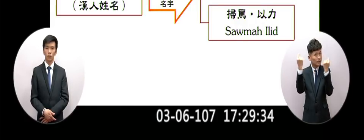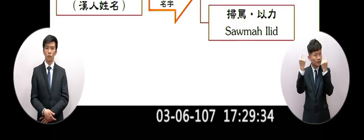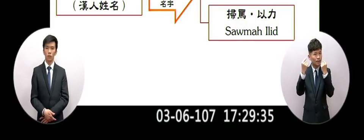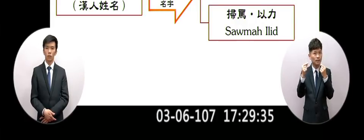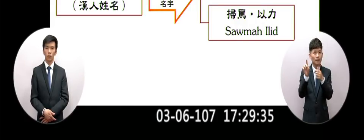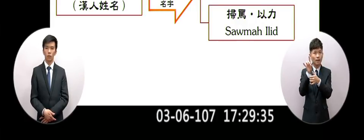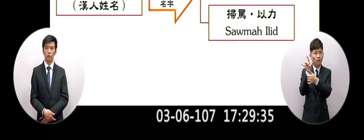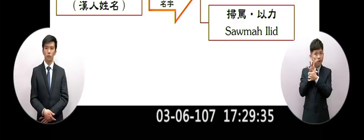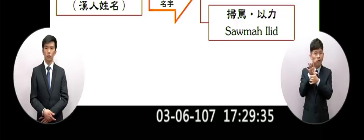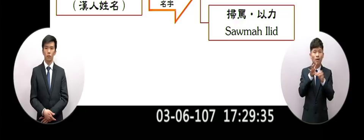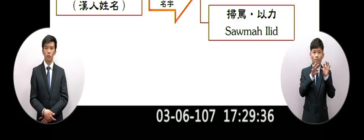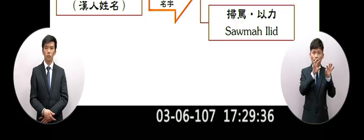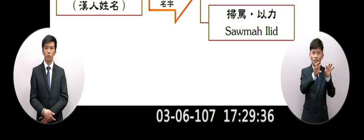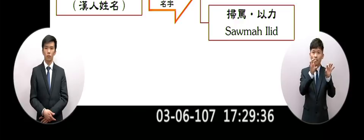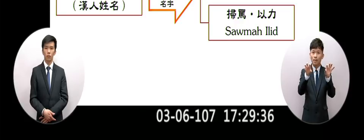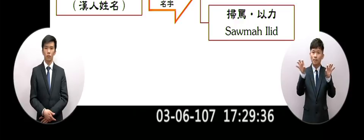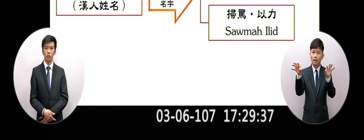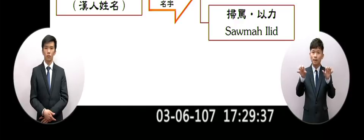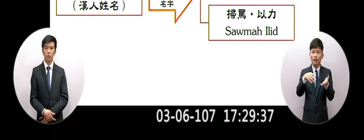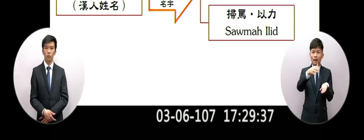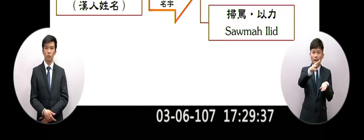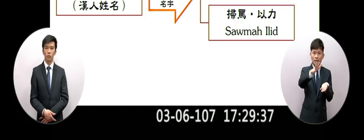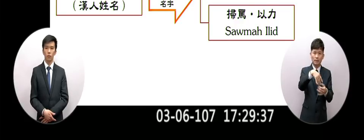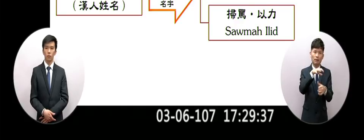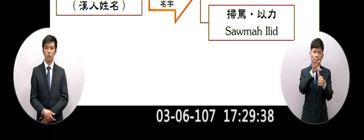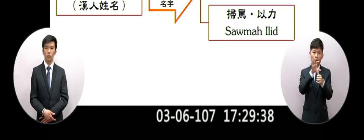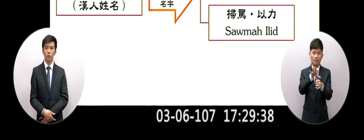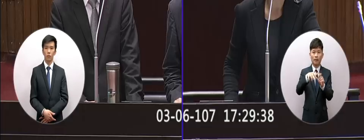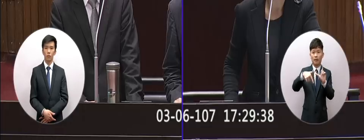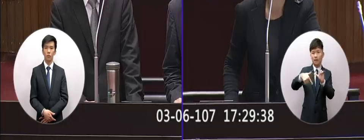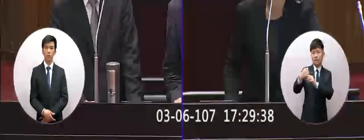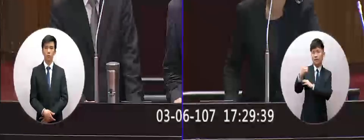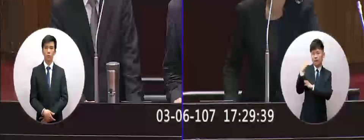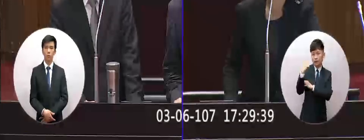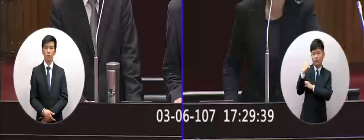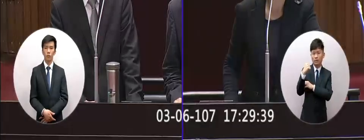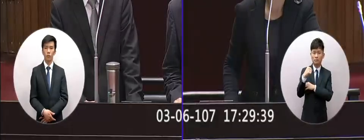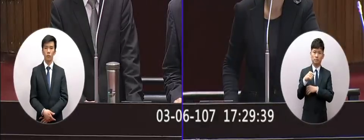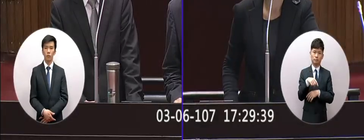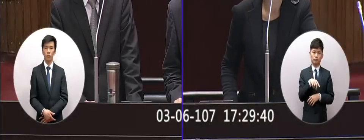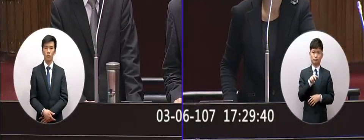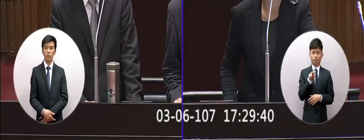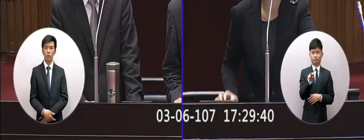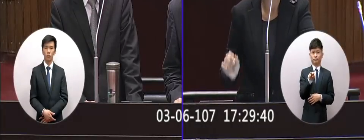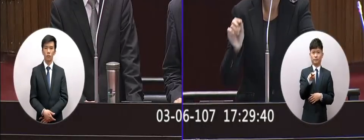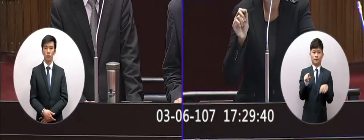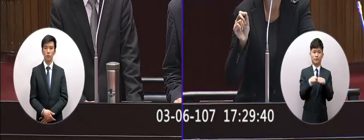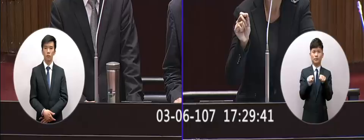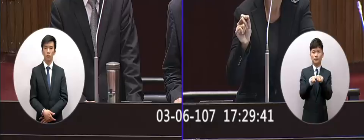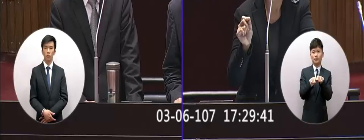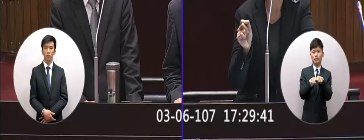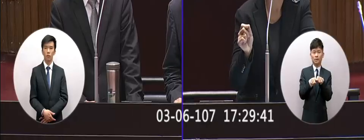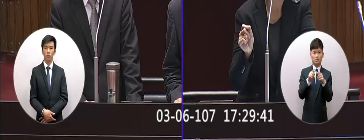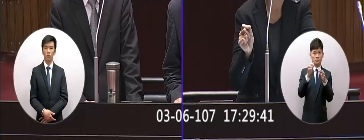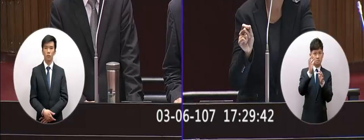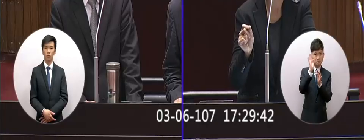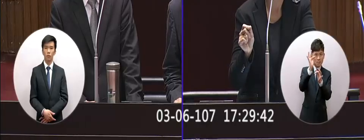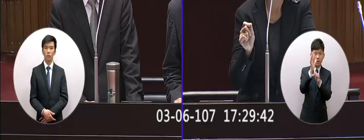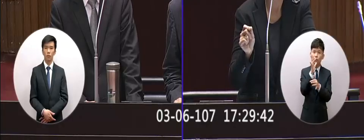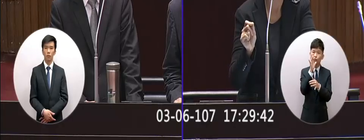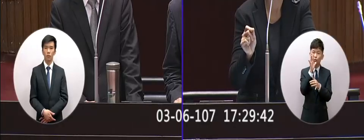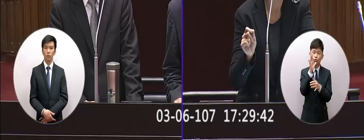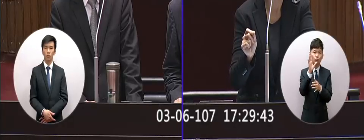注，导致这个扫骂以利可能不是，基本上大部分的时候都不是最正确的读